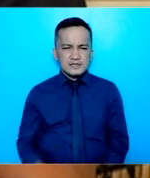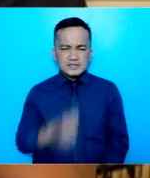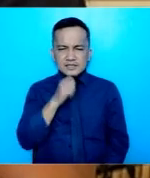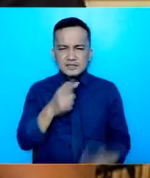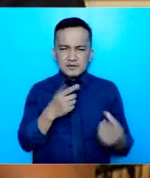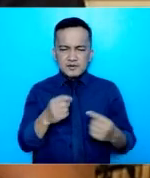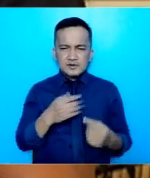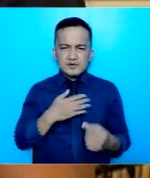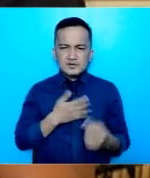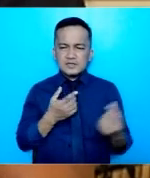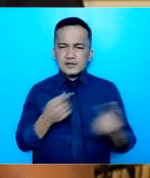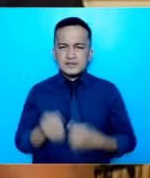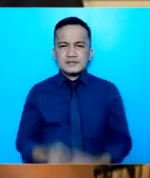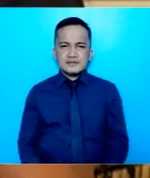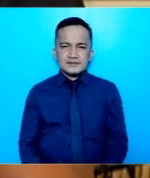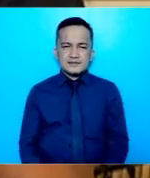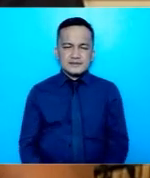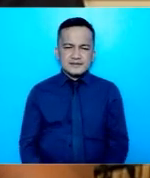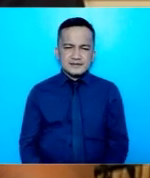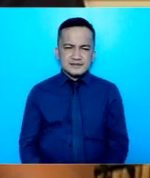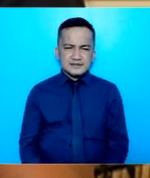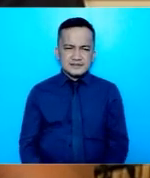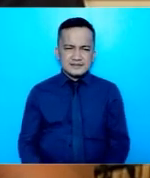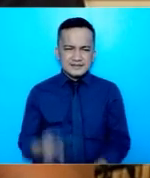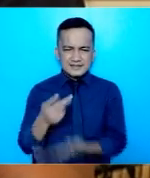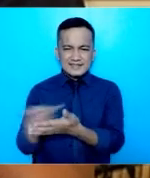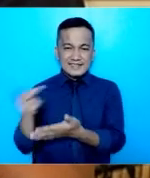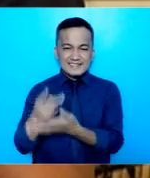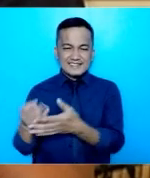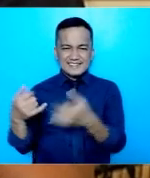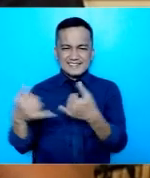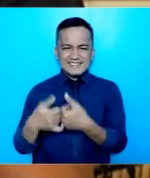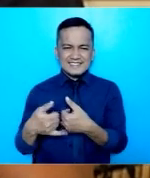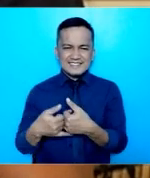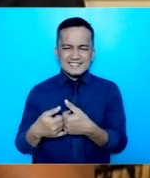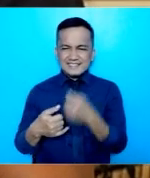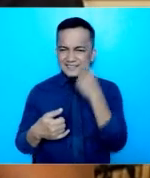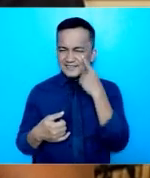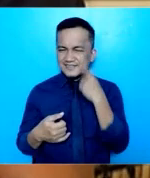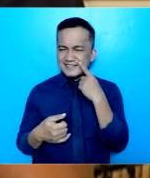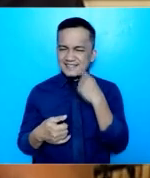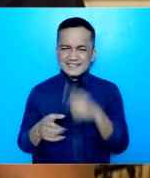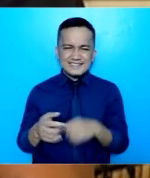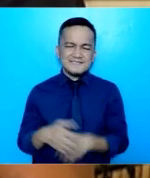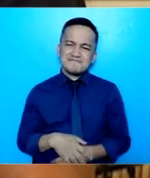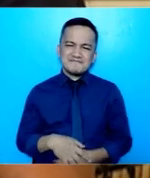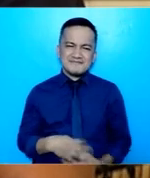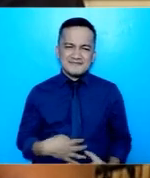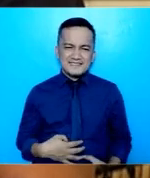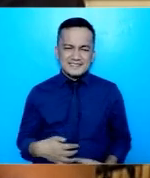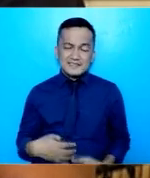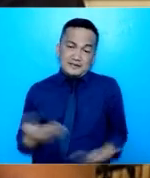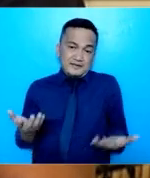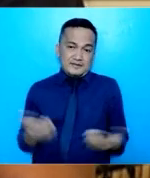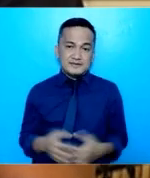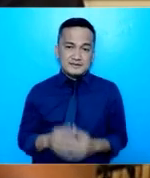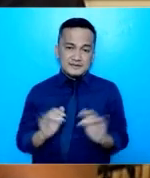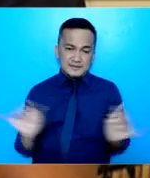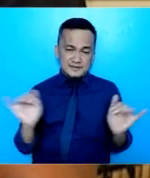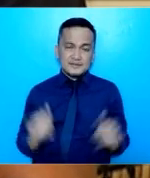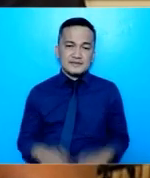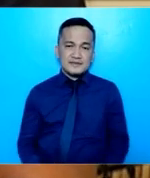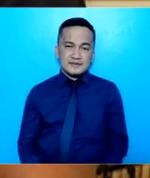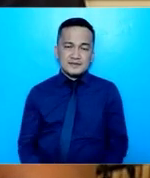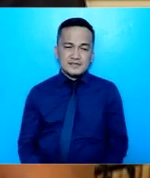gawin. Natatalo siya sa mga games niya. Umiyak na naawa ko parang. Ay, ganyan talaga. You don't win all